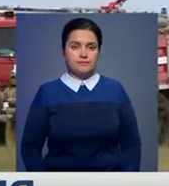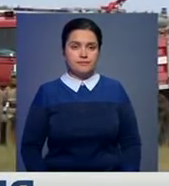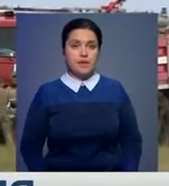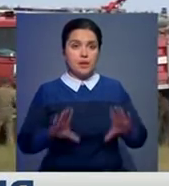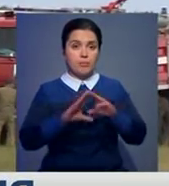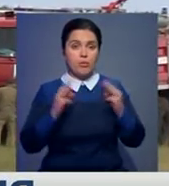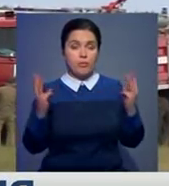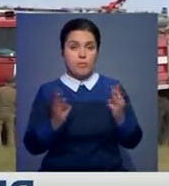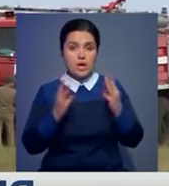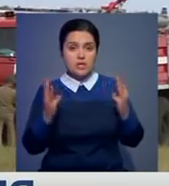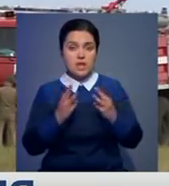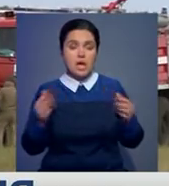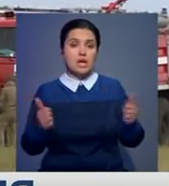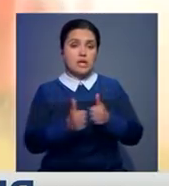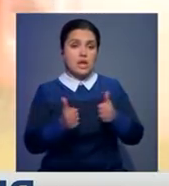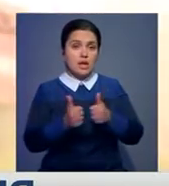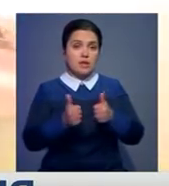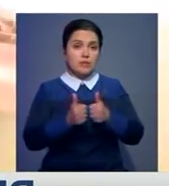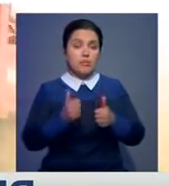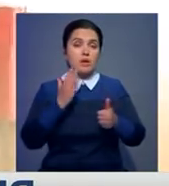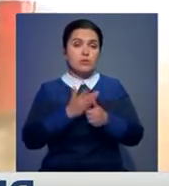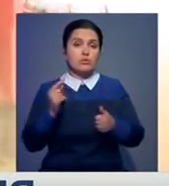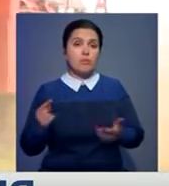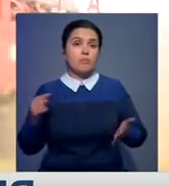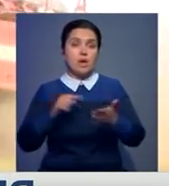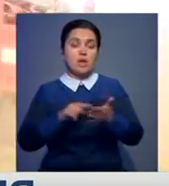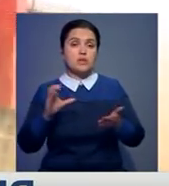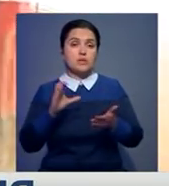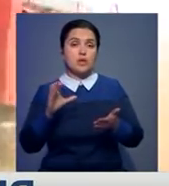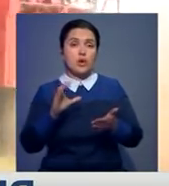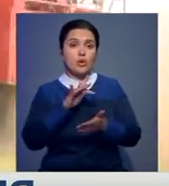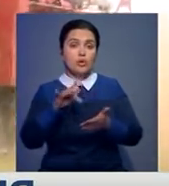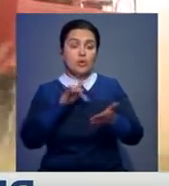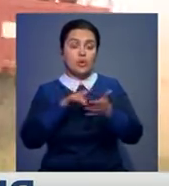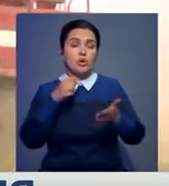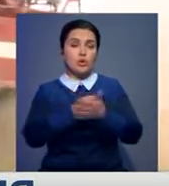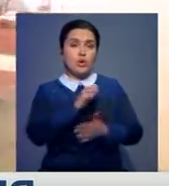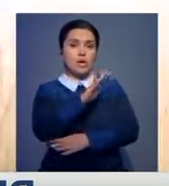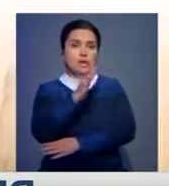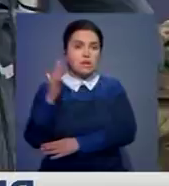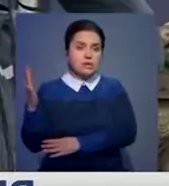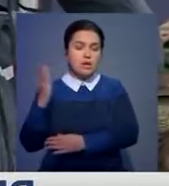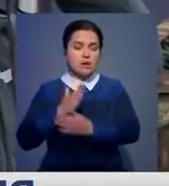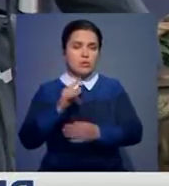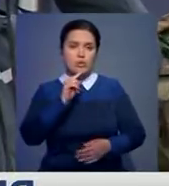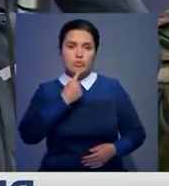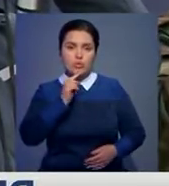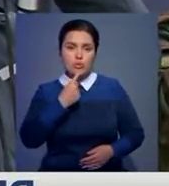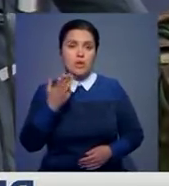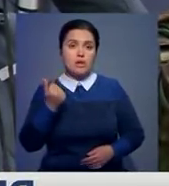Потушить пожар в шаговой доступности – это одно, а вот добраться с города до леса или степи – это уже совсем другое. Но почему-то